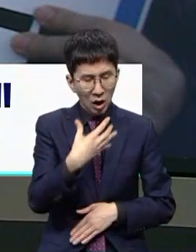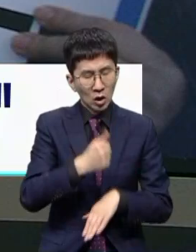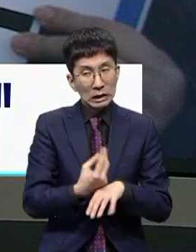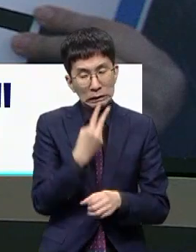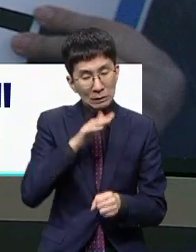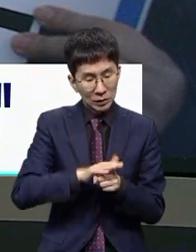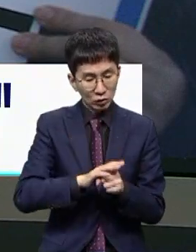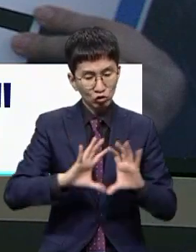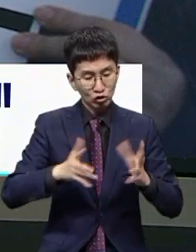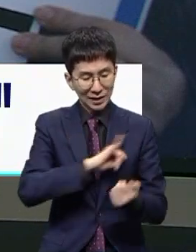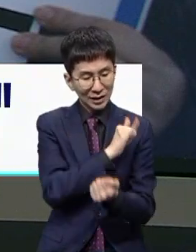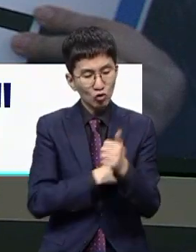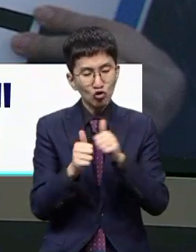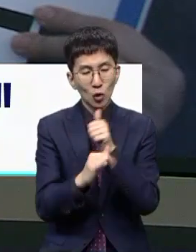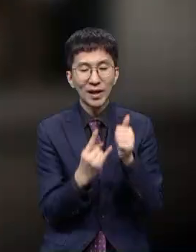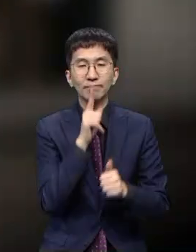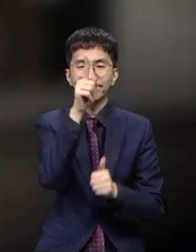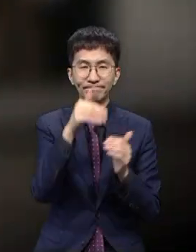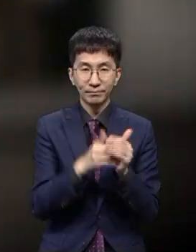보도합니다